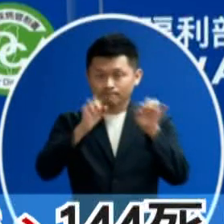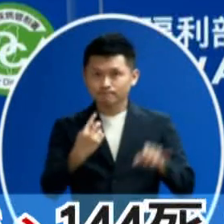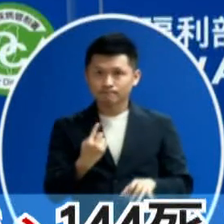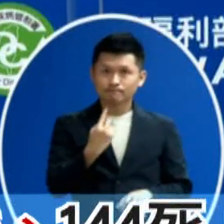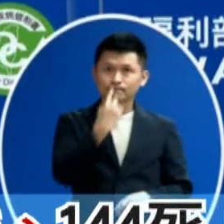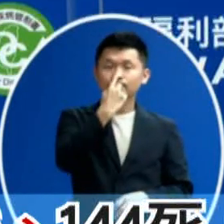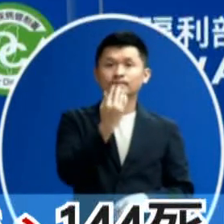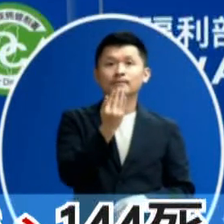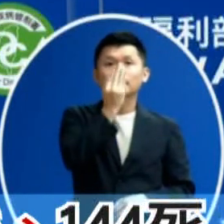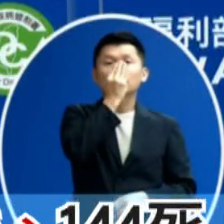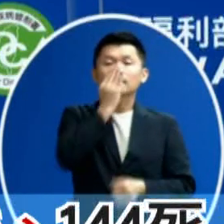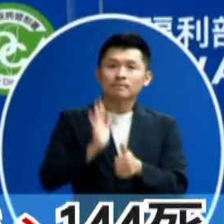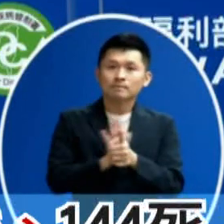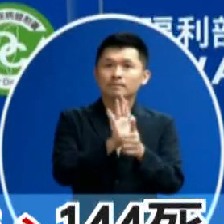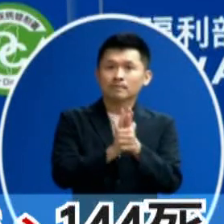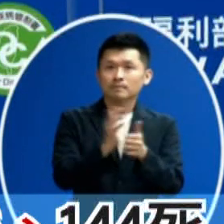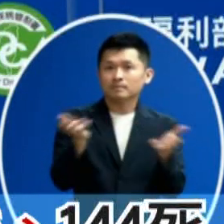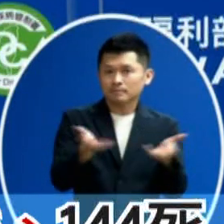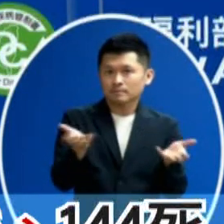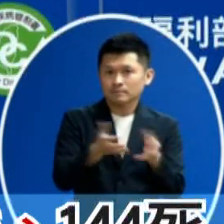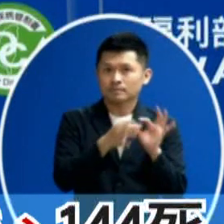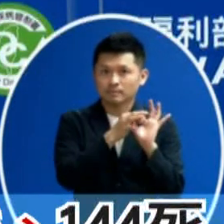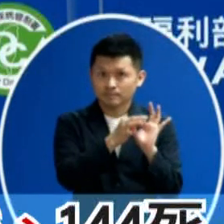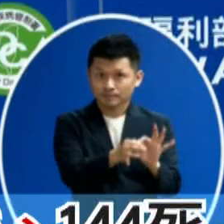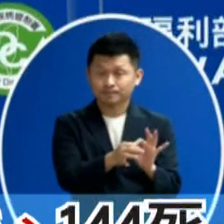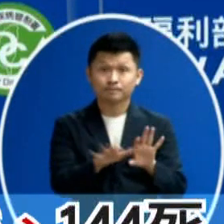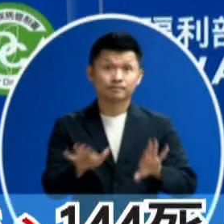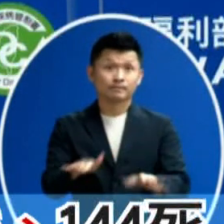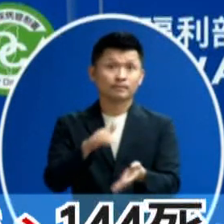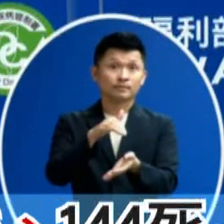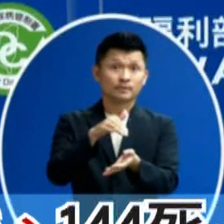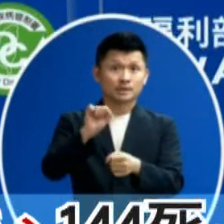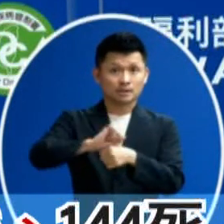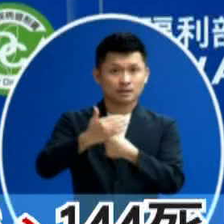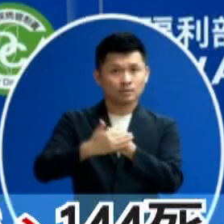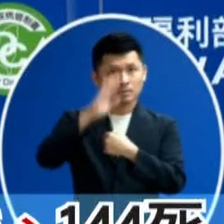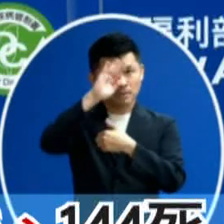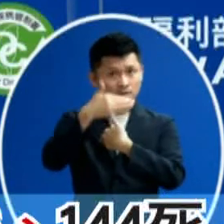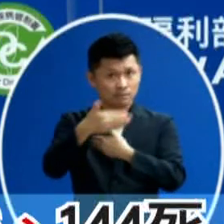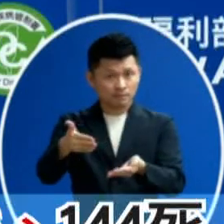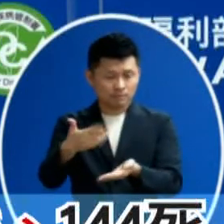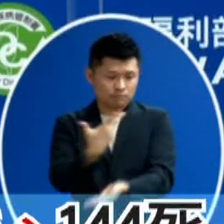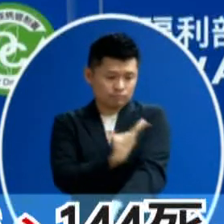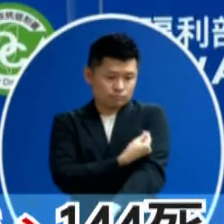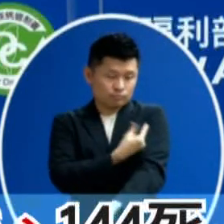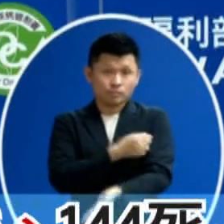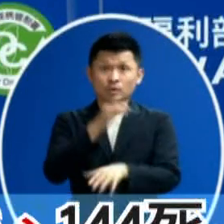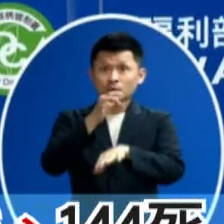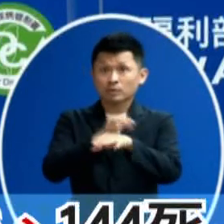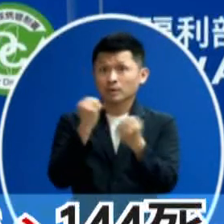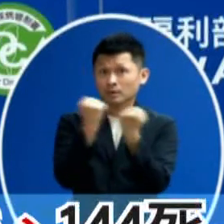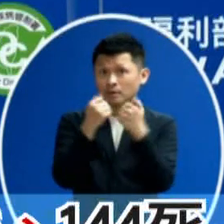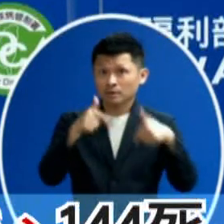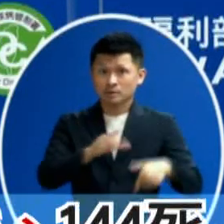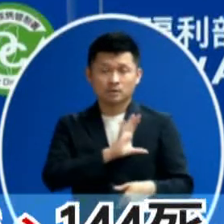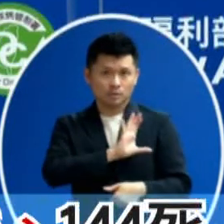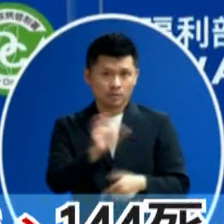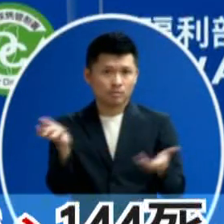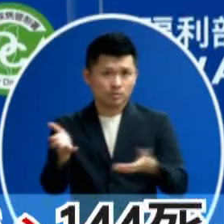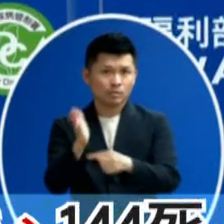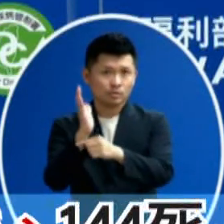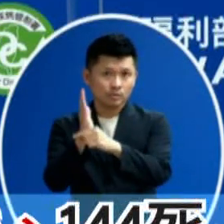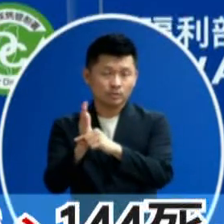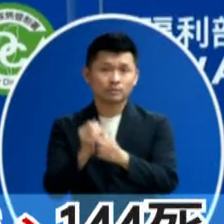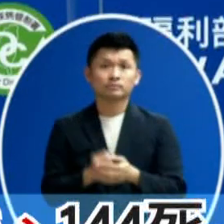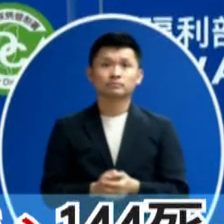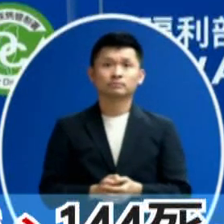我们要延续呢刚才的话题，讲到如今石斑鱼遭到中国呢暂停输入，面临到呢产销方面的压力。很多民众呢纷纷说想要去